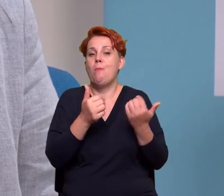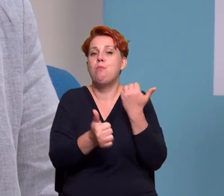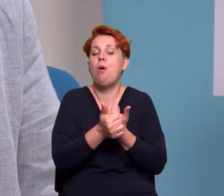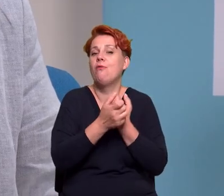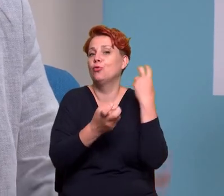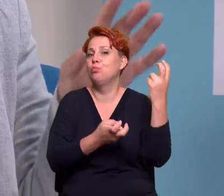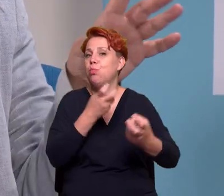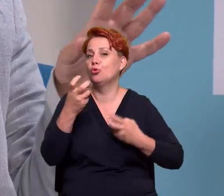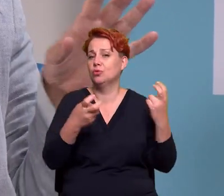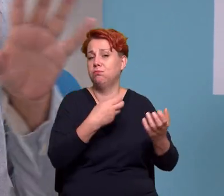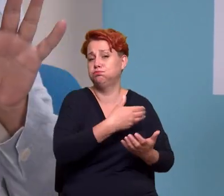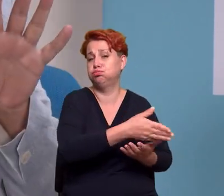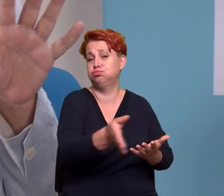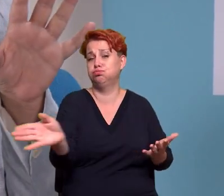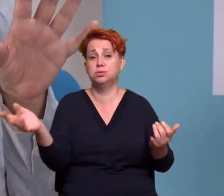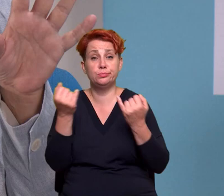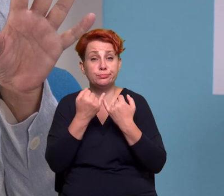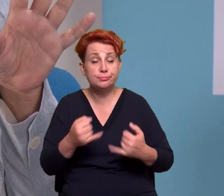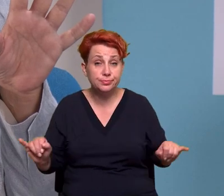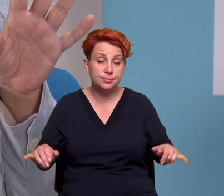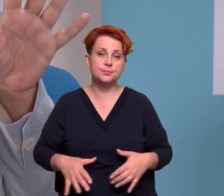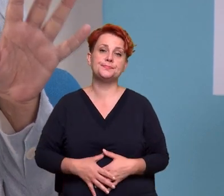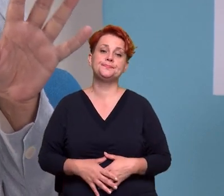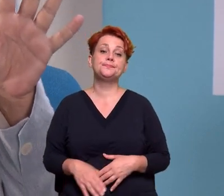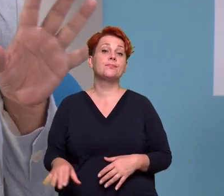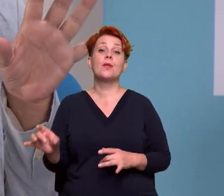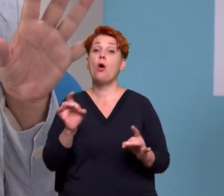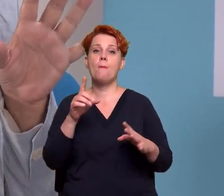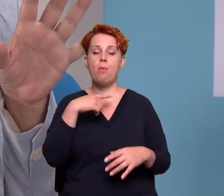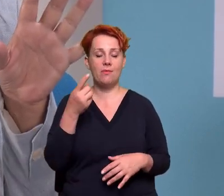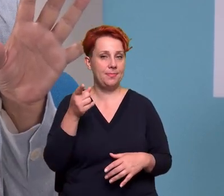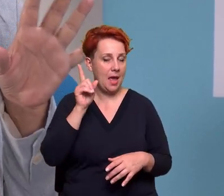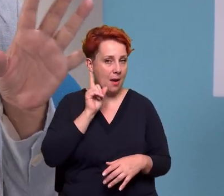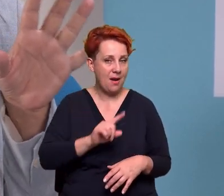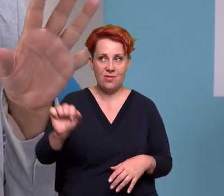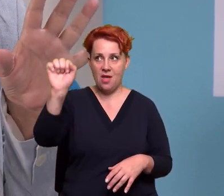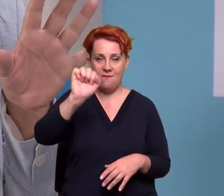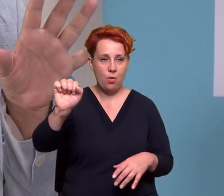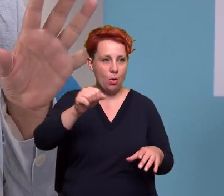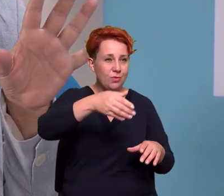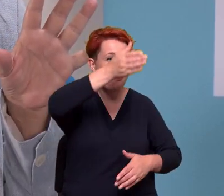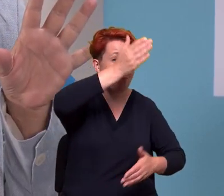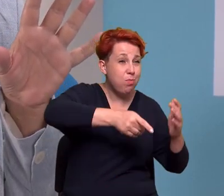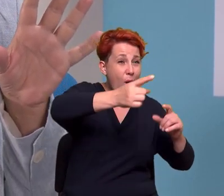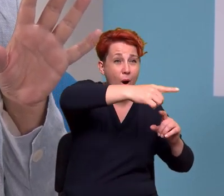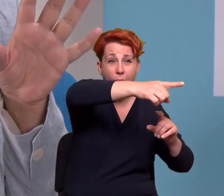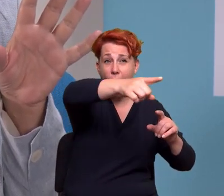A jeszcze tylko od razu państwu powiem, że naprawdę pół Wrocławia ma pradziadka na ścianie.